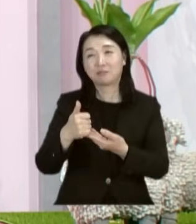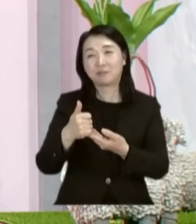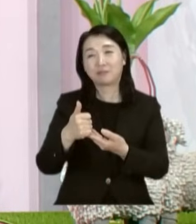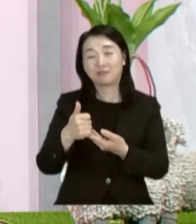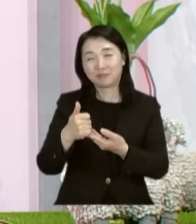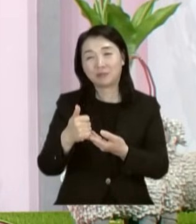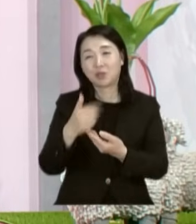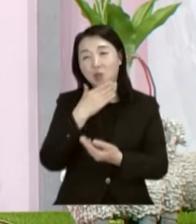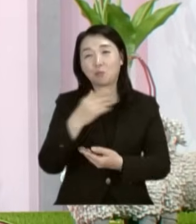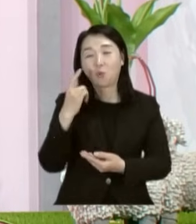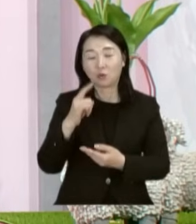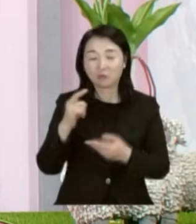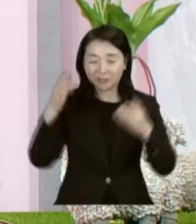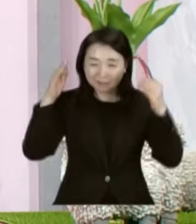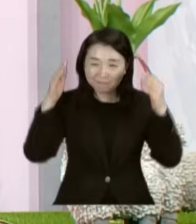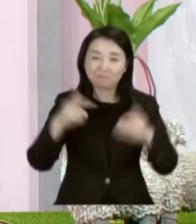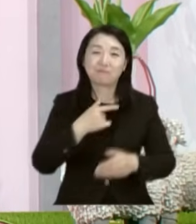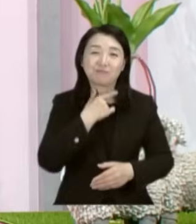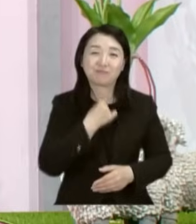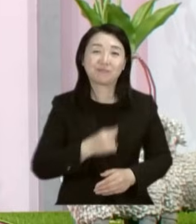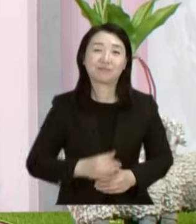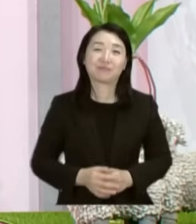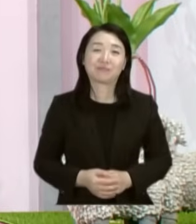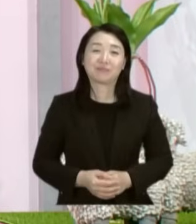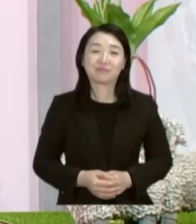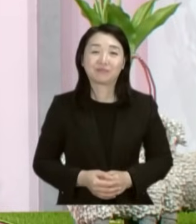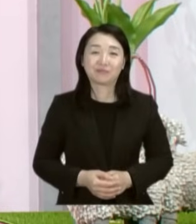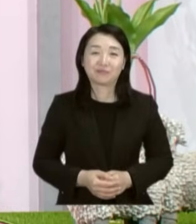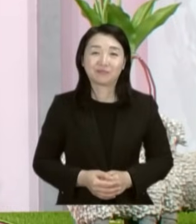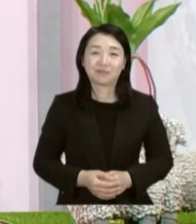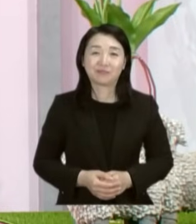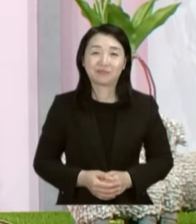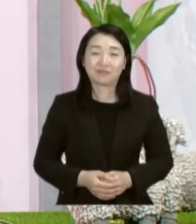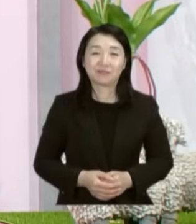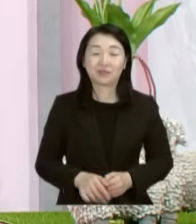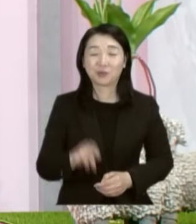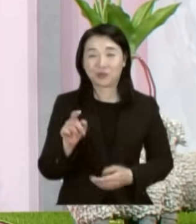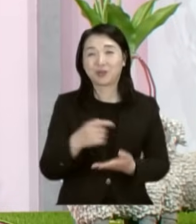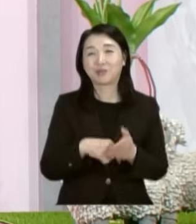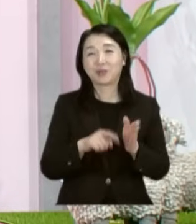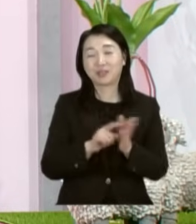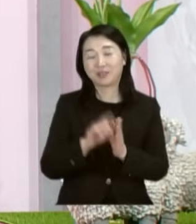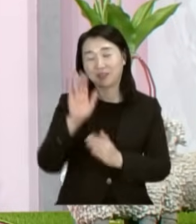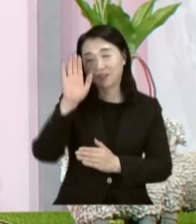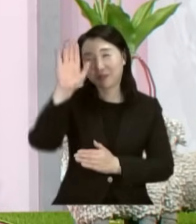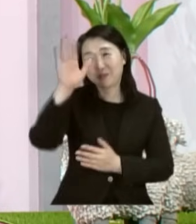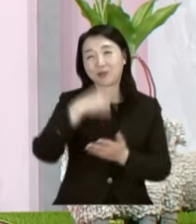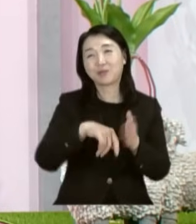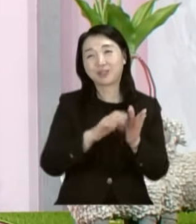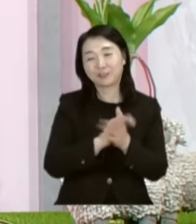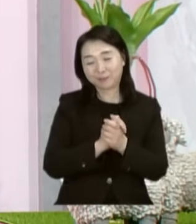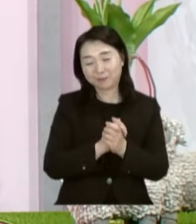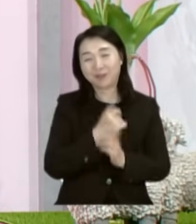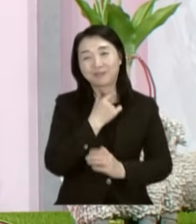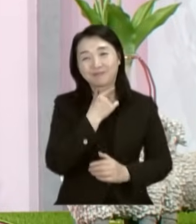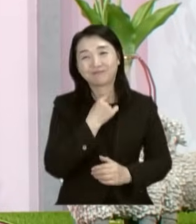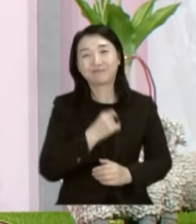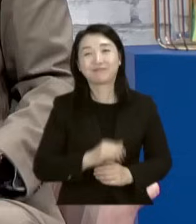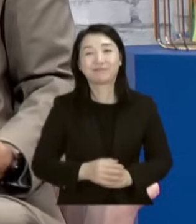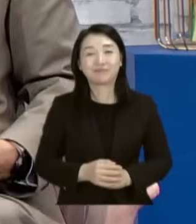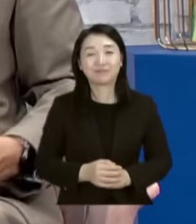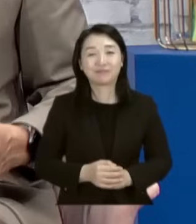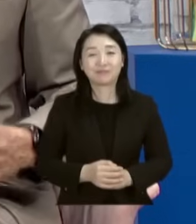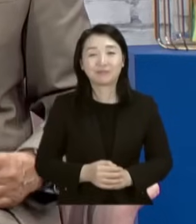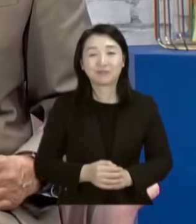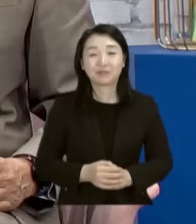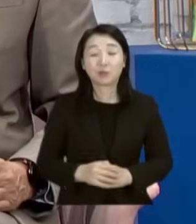복음을 위해서 온전히 집중하는 시간을 갖고 싶거든요 그래서 어 그것을 위해서 제 미래를 위해서 어 기도하고 싶습니다 어떻게 보면